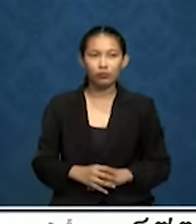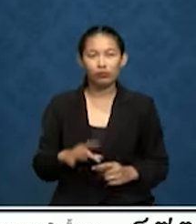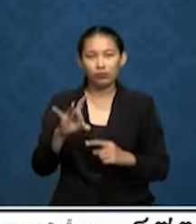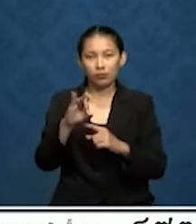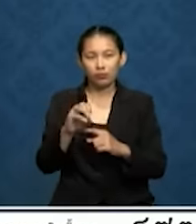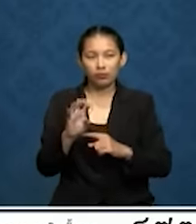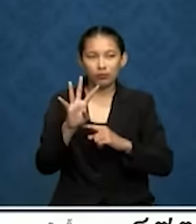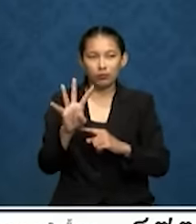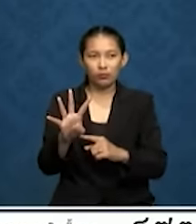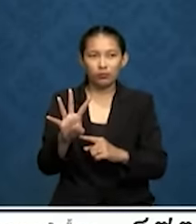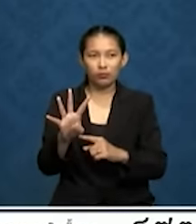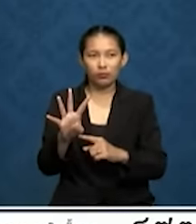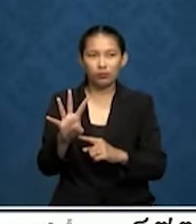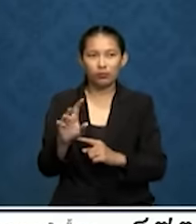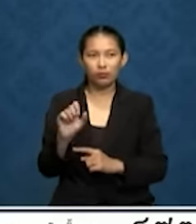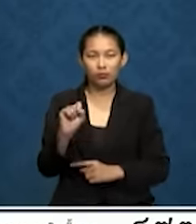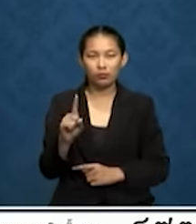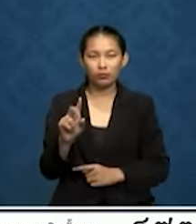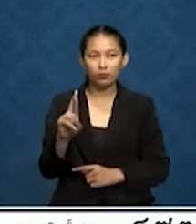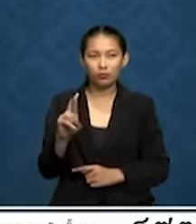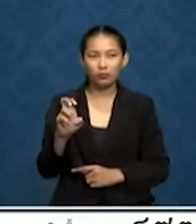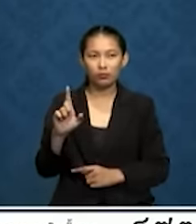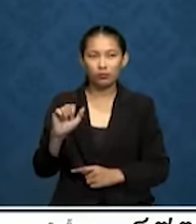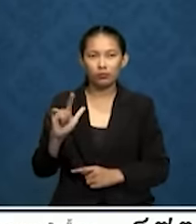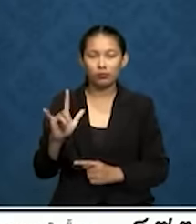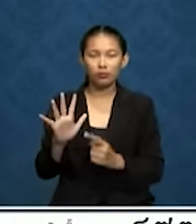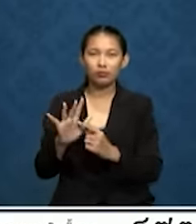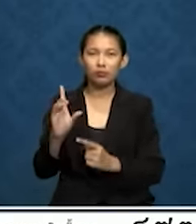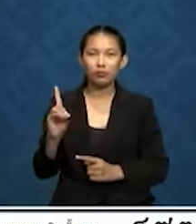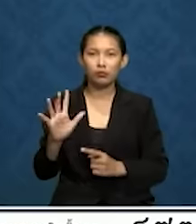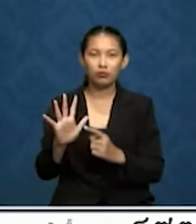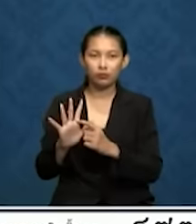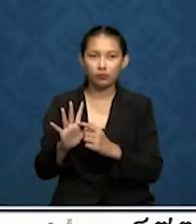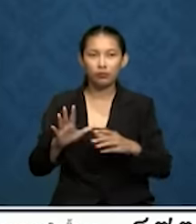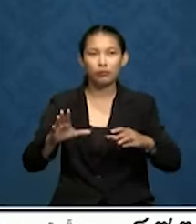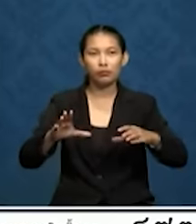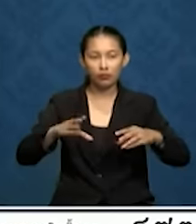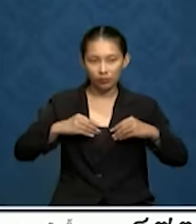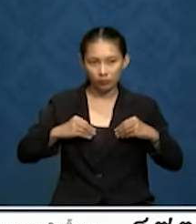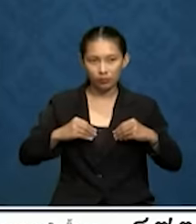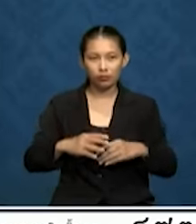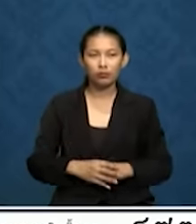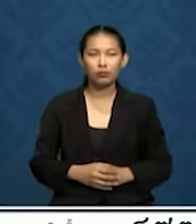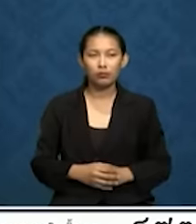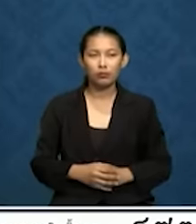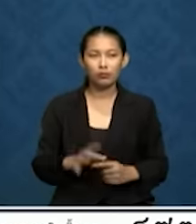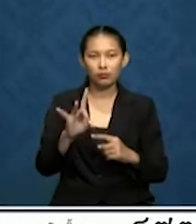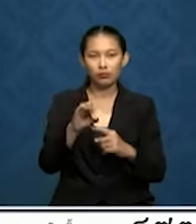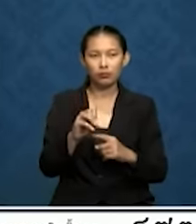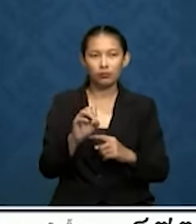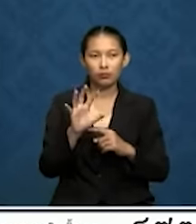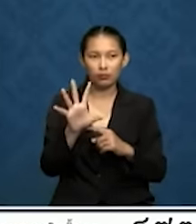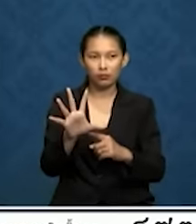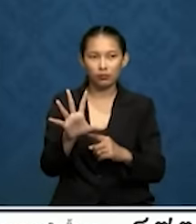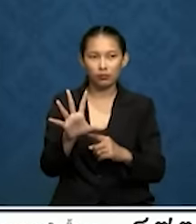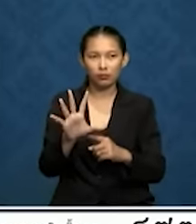84นางสาวศรียาดาปาลิมาพัน เห็นชอบค่ะ 85